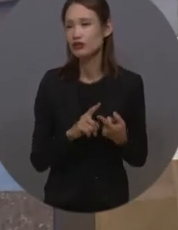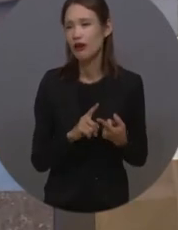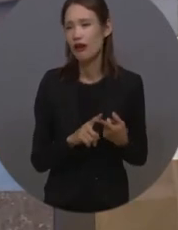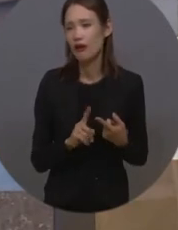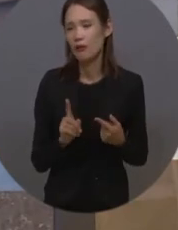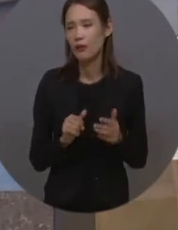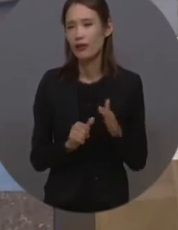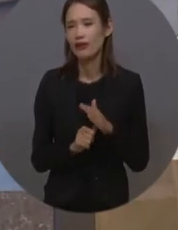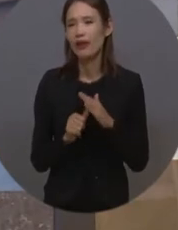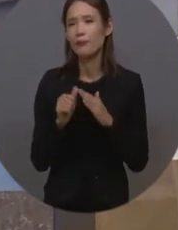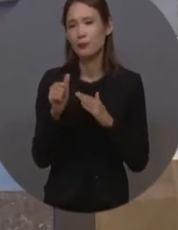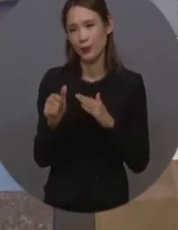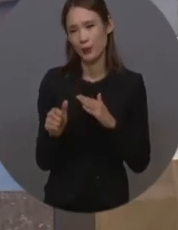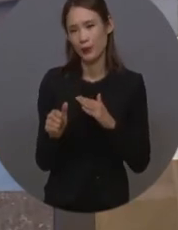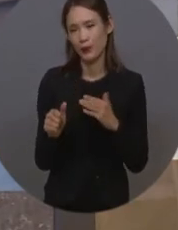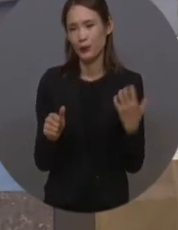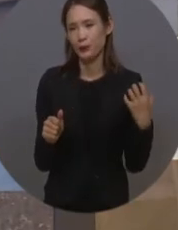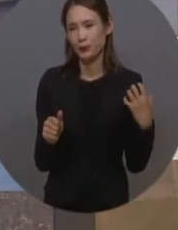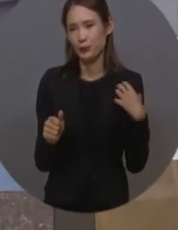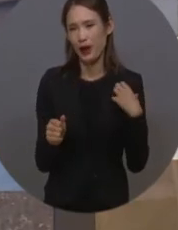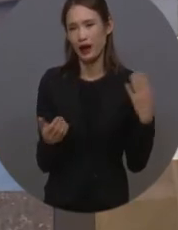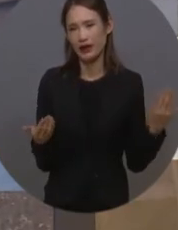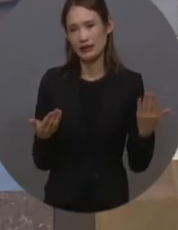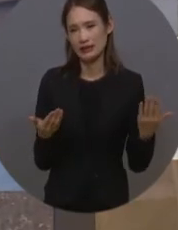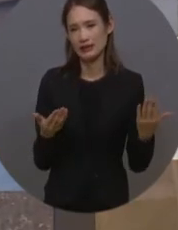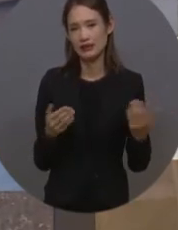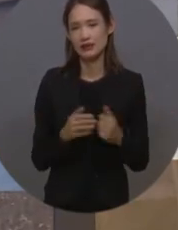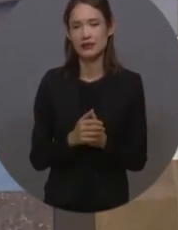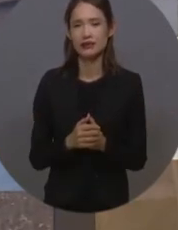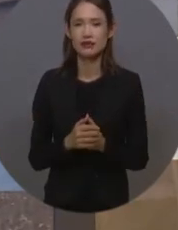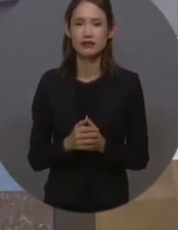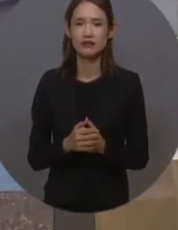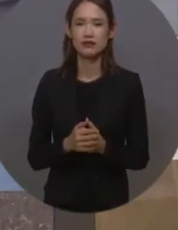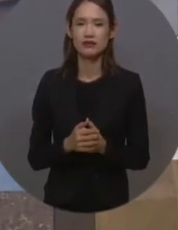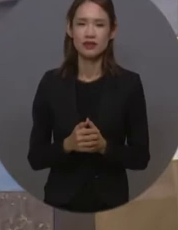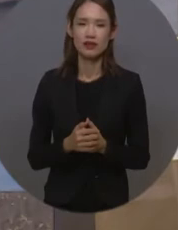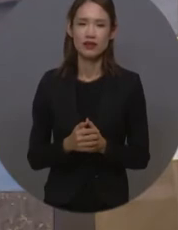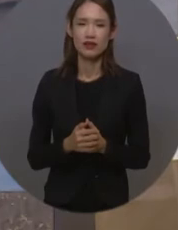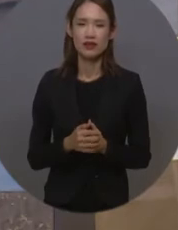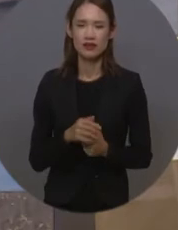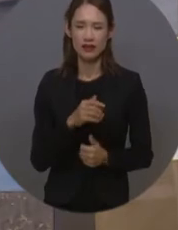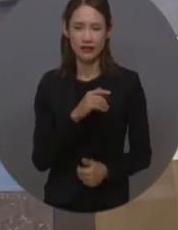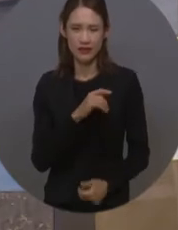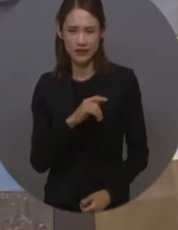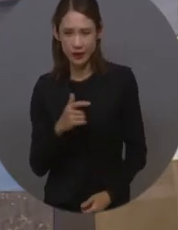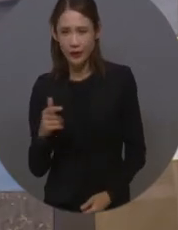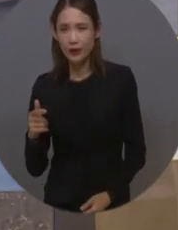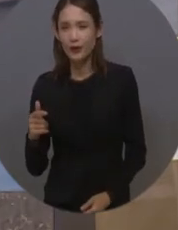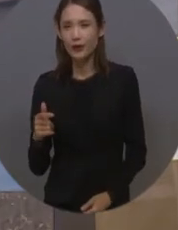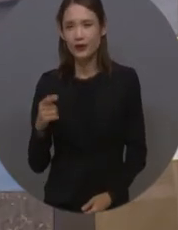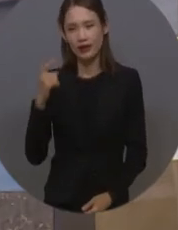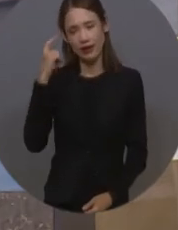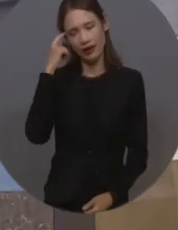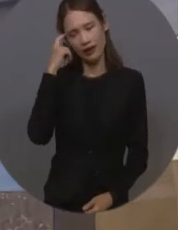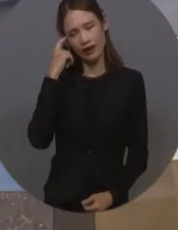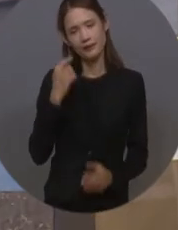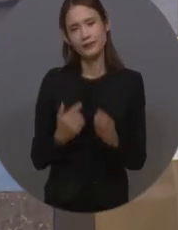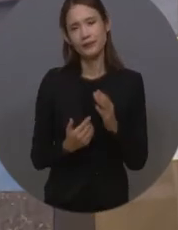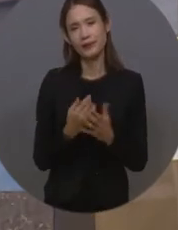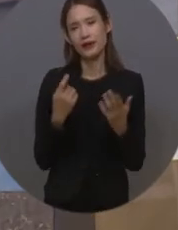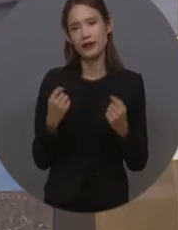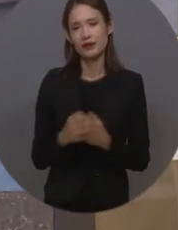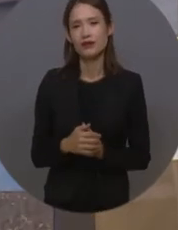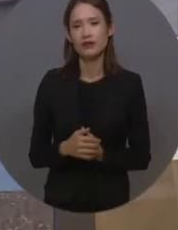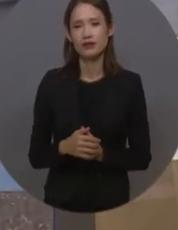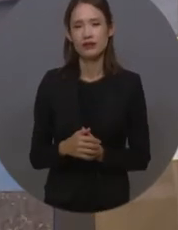대표라는 자리가 그 또 막중한 책임감이 있는 자리잖아요. 네. 그렇다 보니까 또 여러 이런 감정들이 드셨을 것 같습니다. 그런데